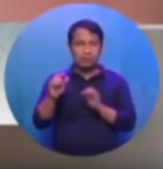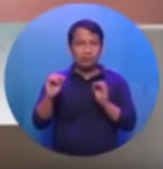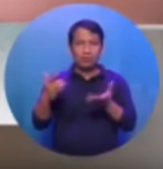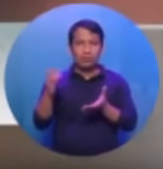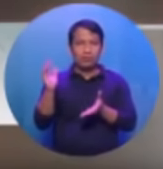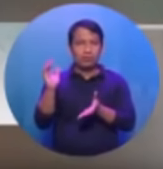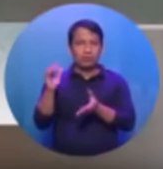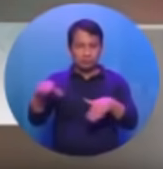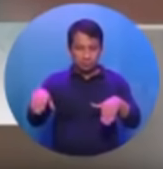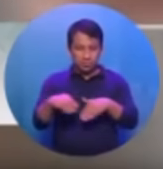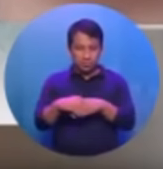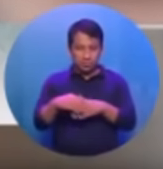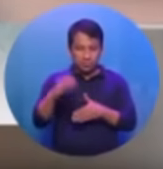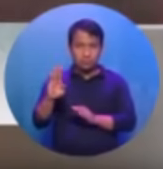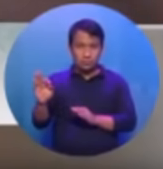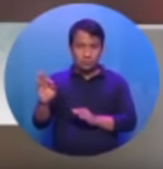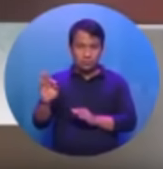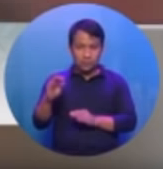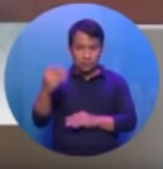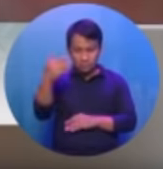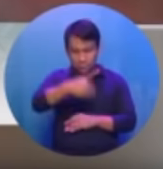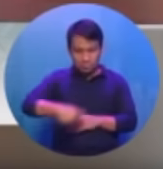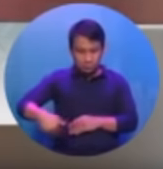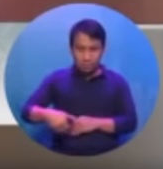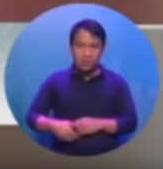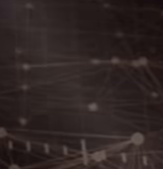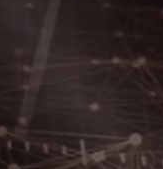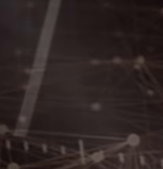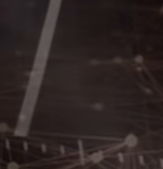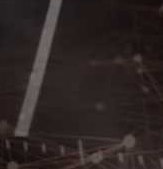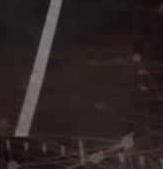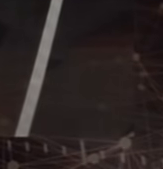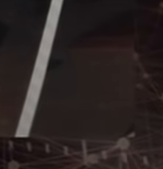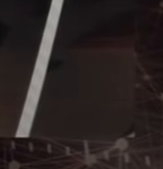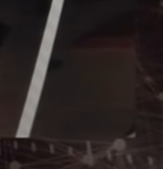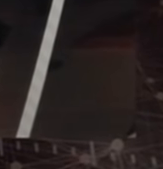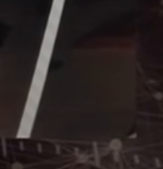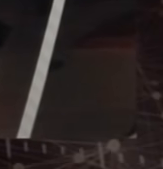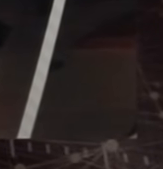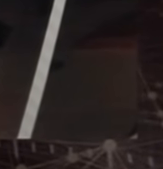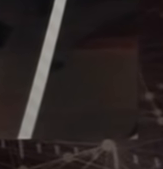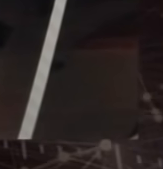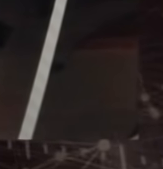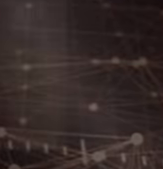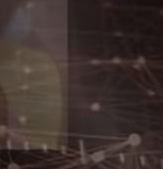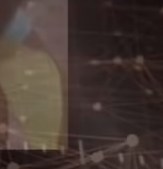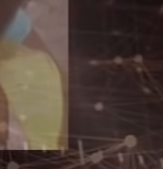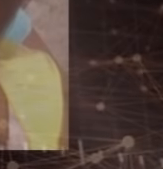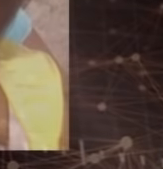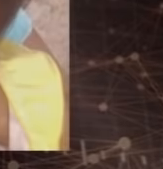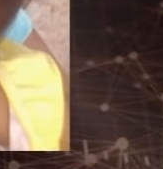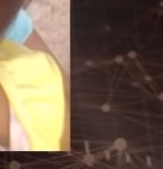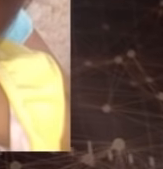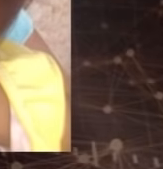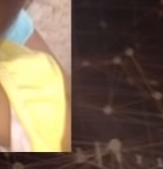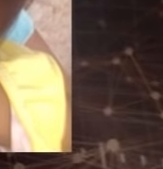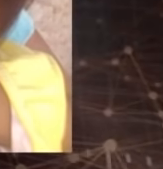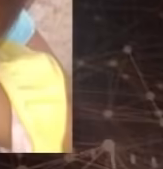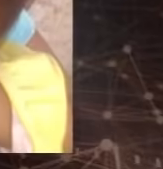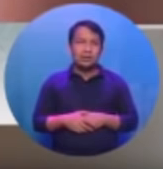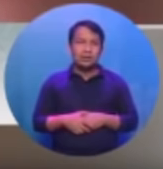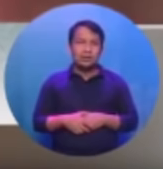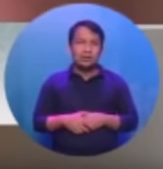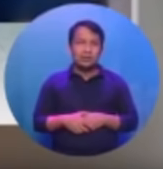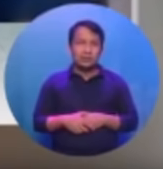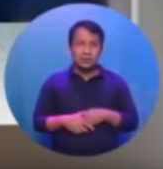sir. Pinapalabas niyang dalaga siya. Okay. Opo, sir. So samantalang dito, kasal po kami sa simbahan. Good. At saka may dalawa po kaming anak,